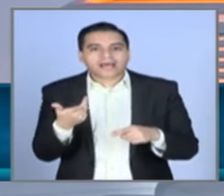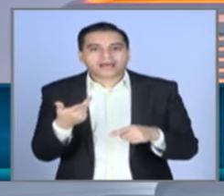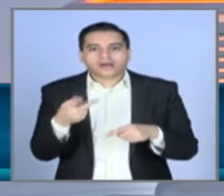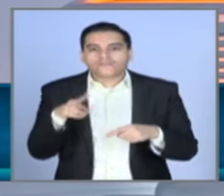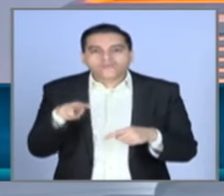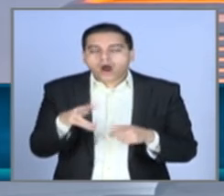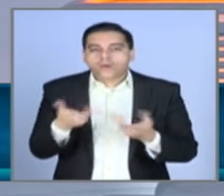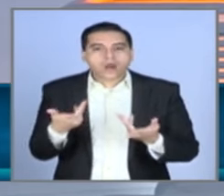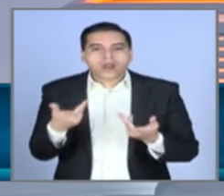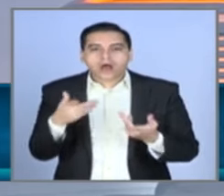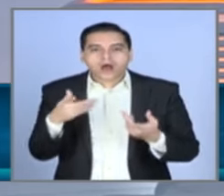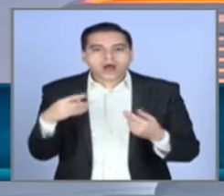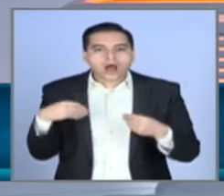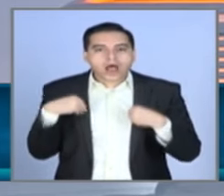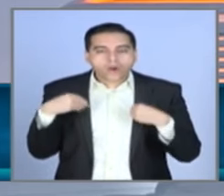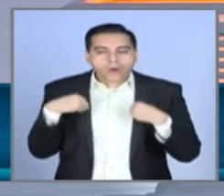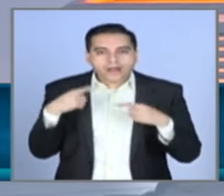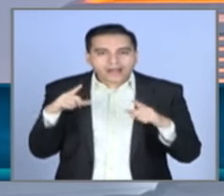8 ثواني.